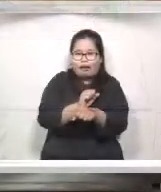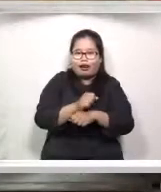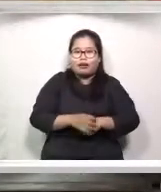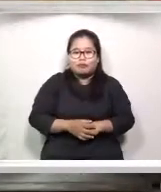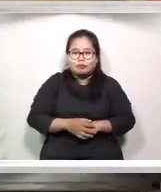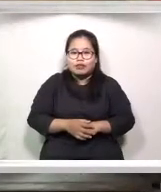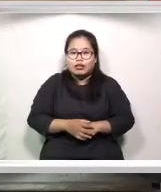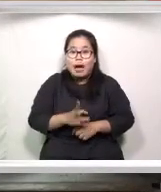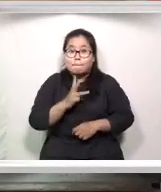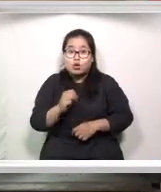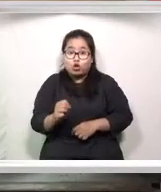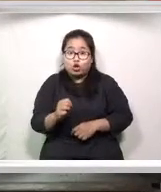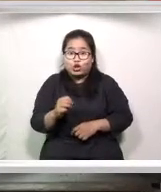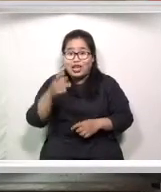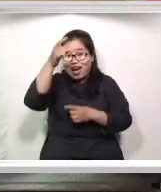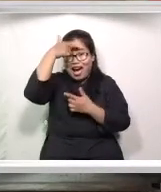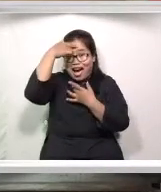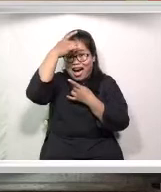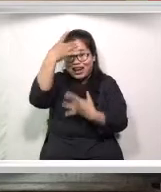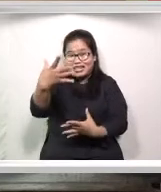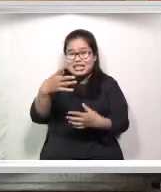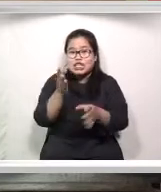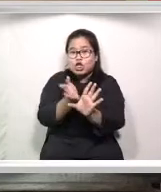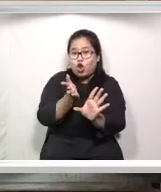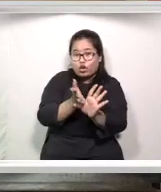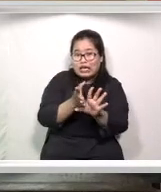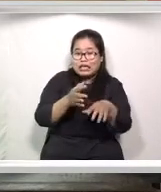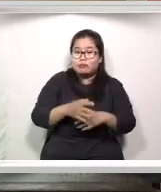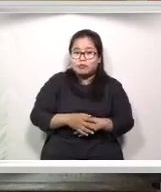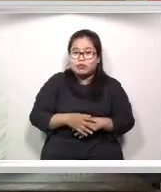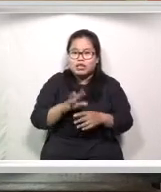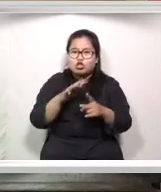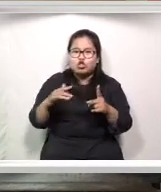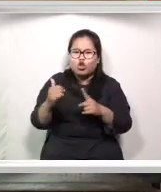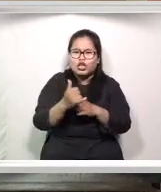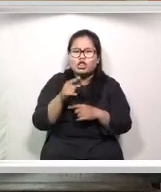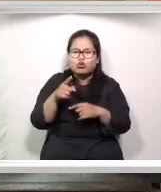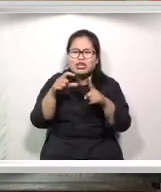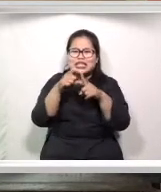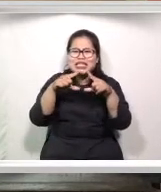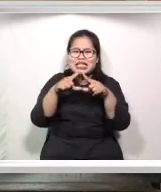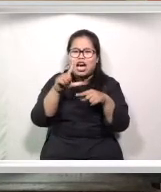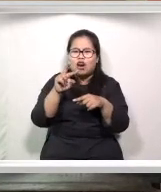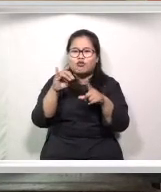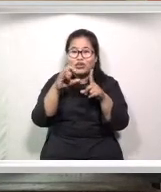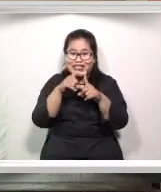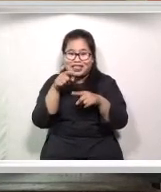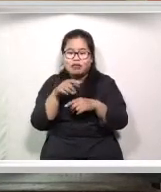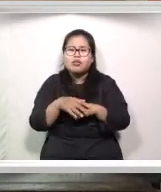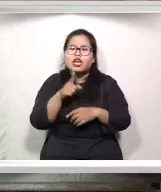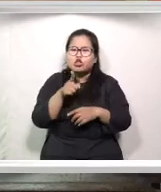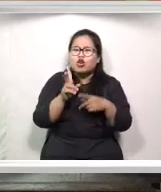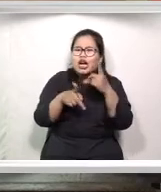pekerjaan. Menurut ahli psikologi dan sosiolog, yaitu David McClellan,